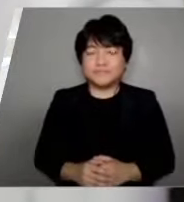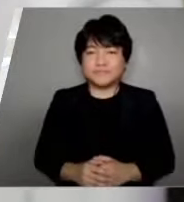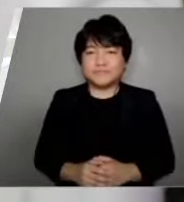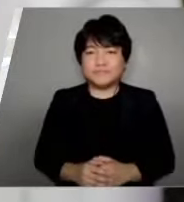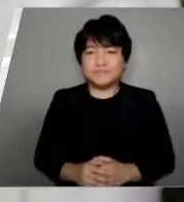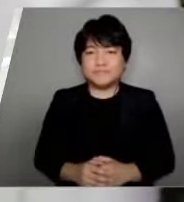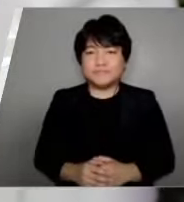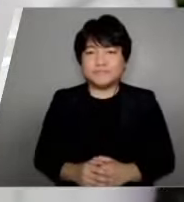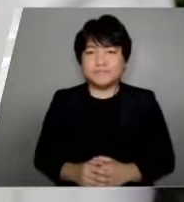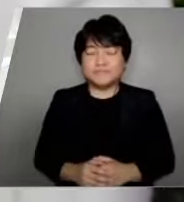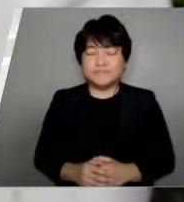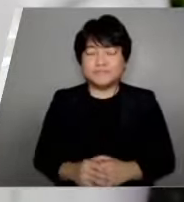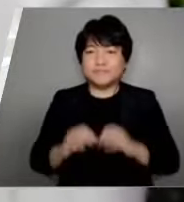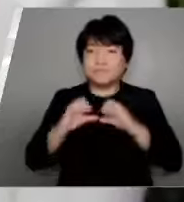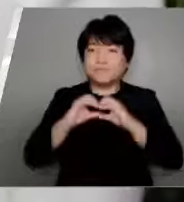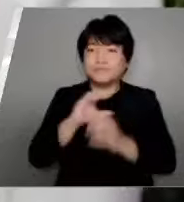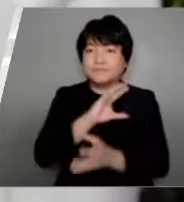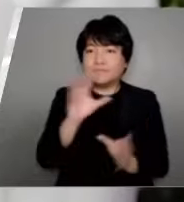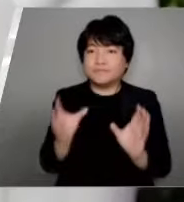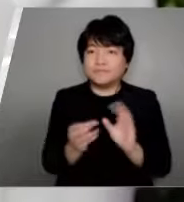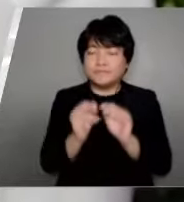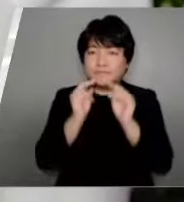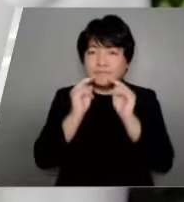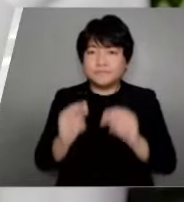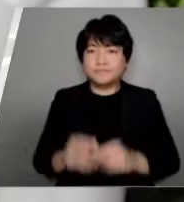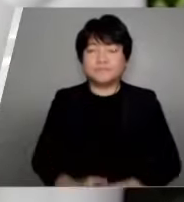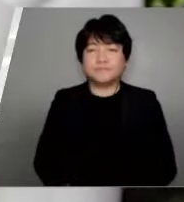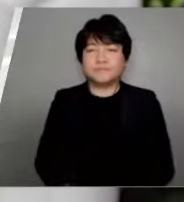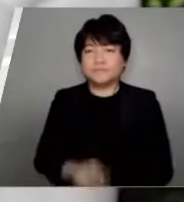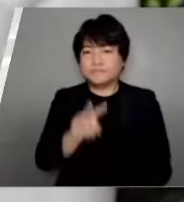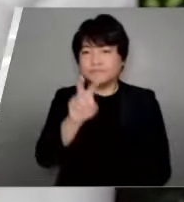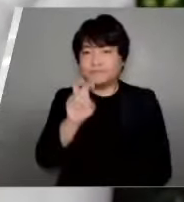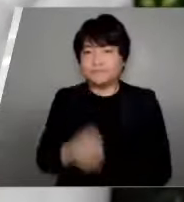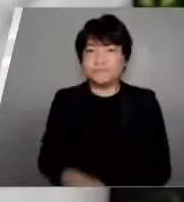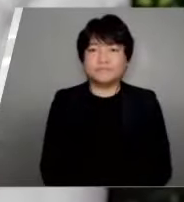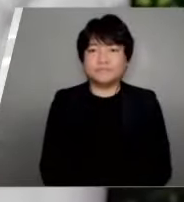Para sa GMA Integrated News, Joseph Morong ang inyong saksi.